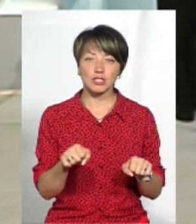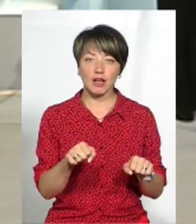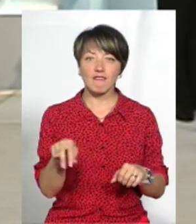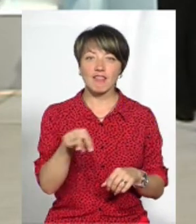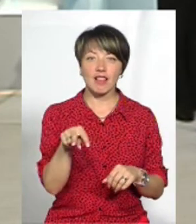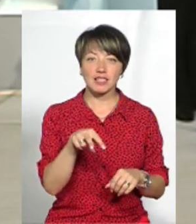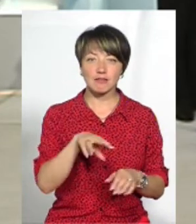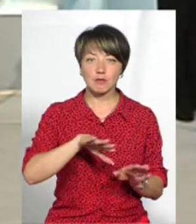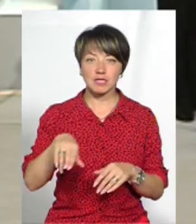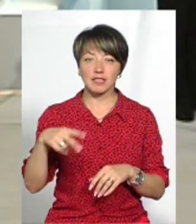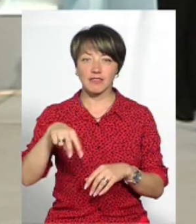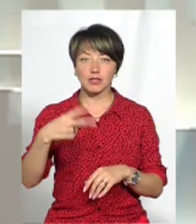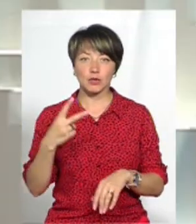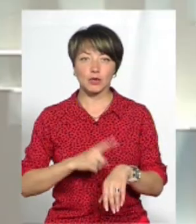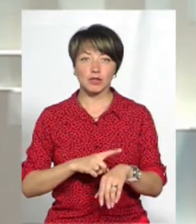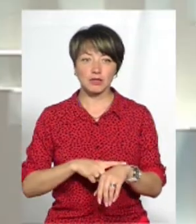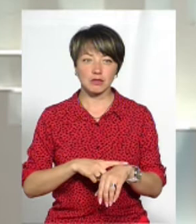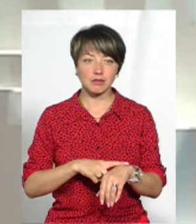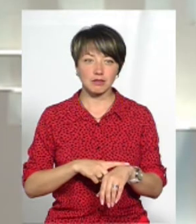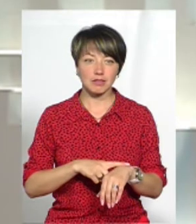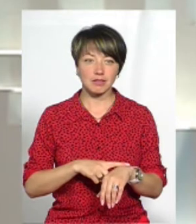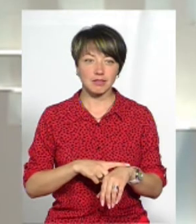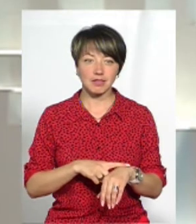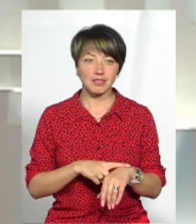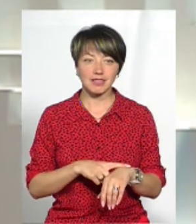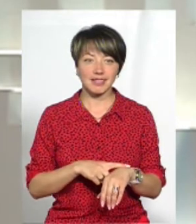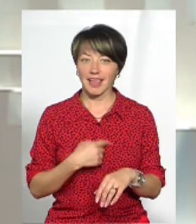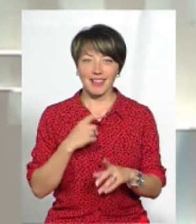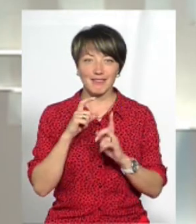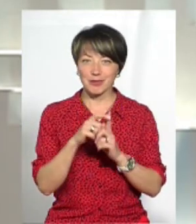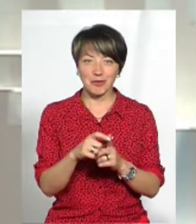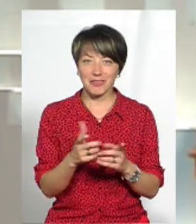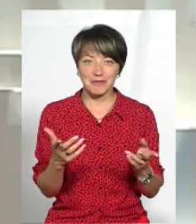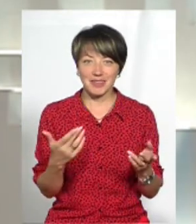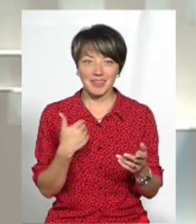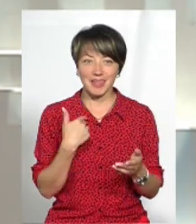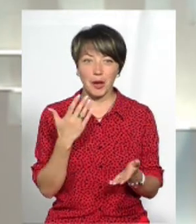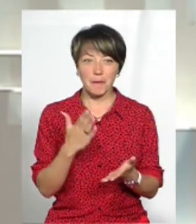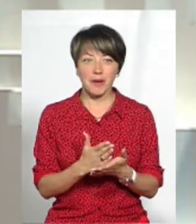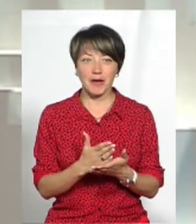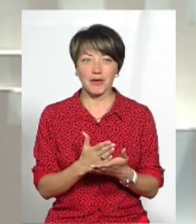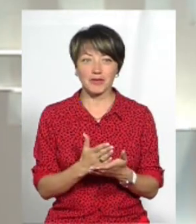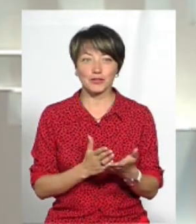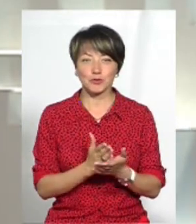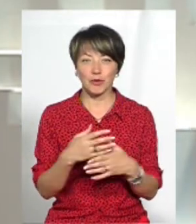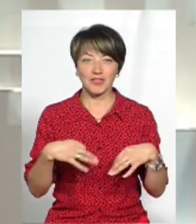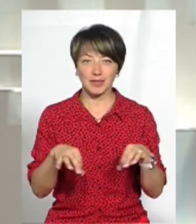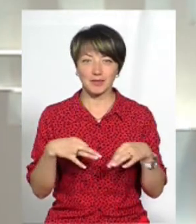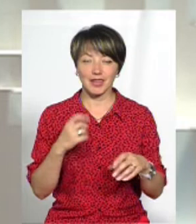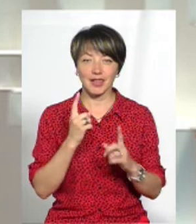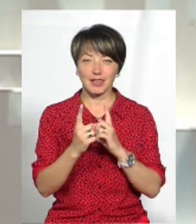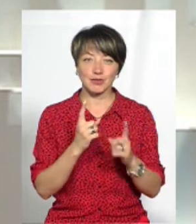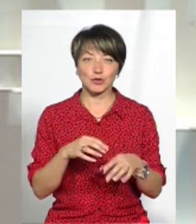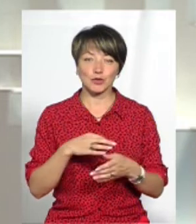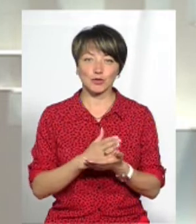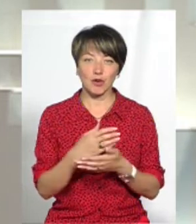у Лезневе після 22-ї? Вибачте, я на це питання не відповім, тому я маю службовий транспорт, я їжджу